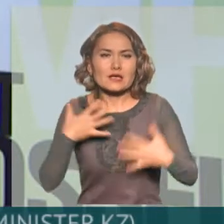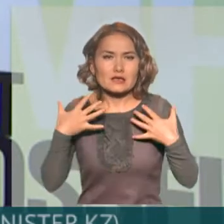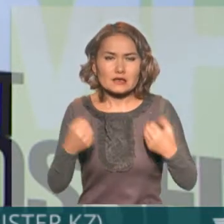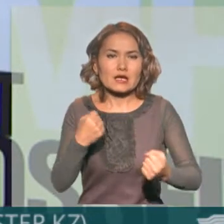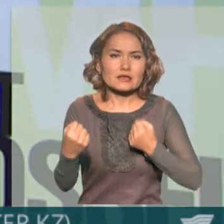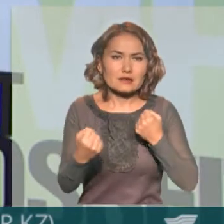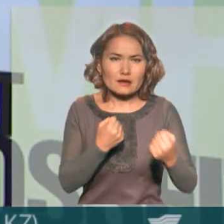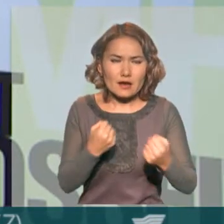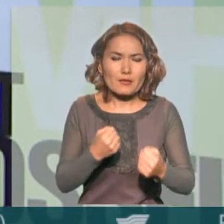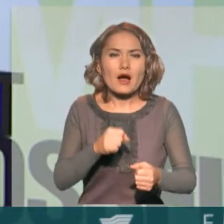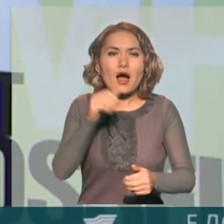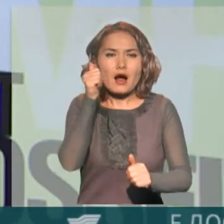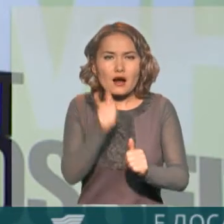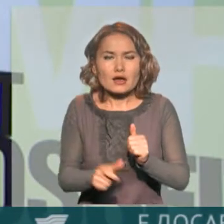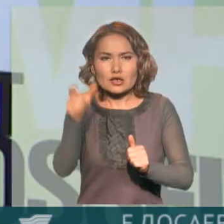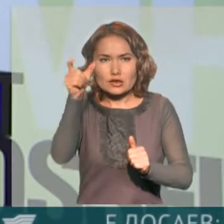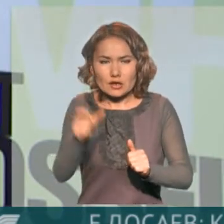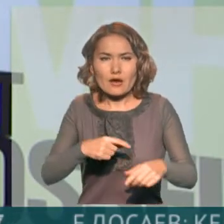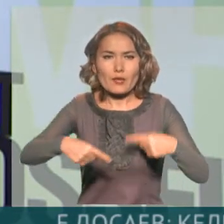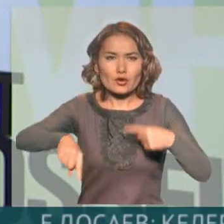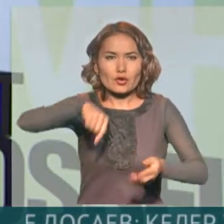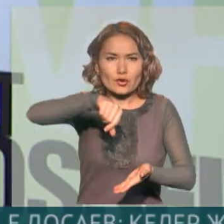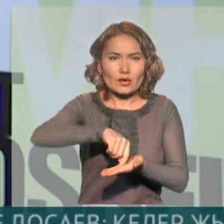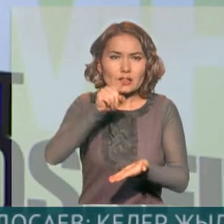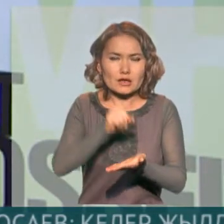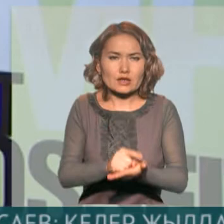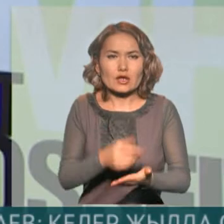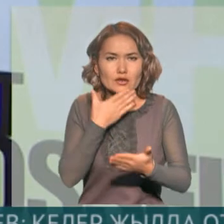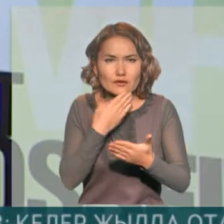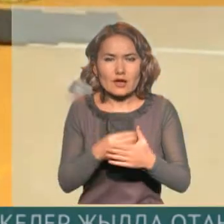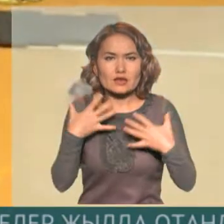болу үшін Men's Health салауатты өмір салтын насихаттап келеді.